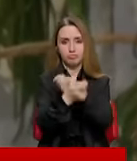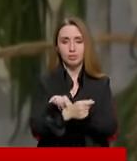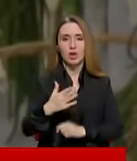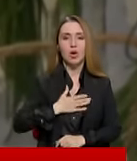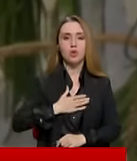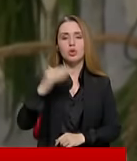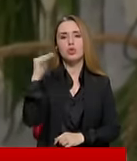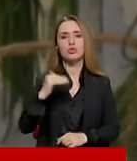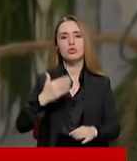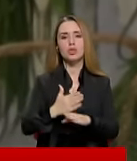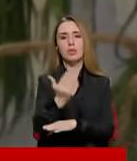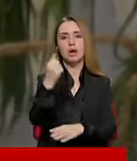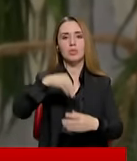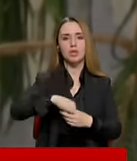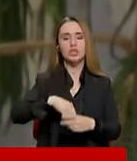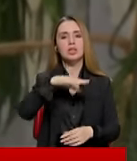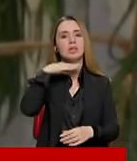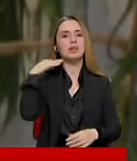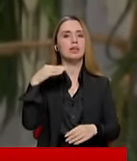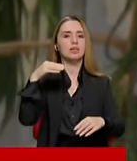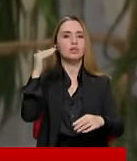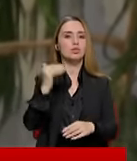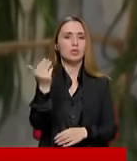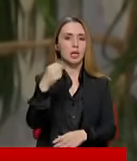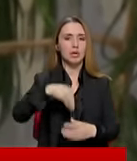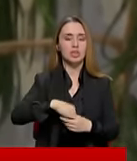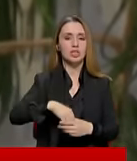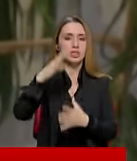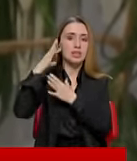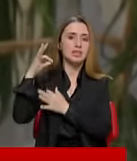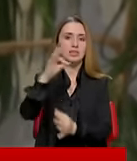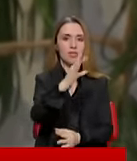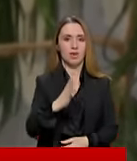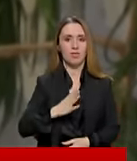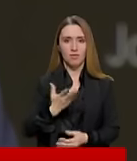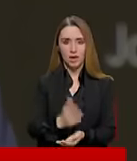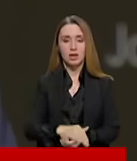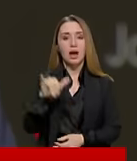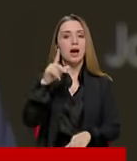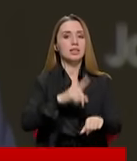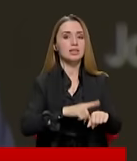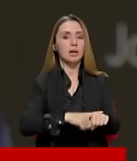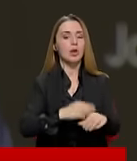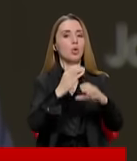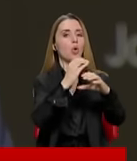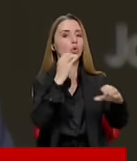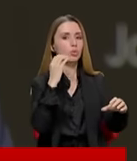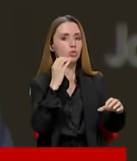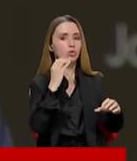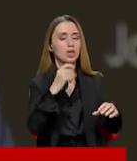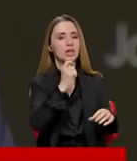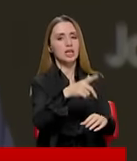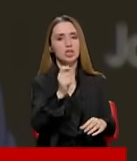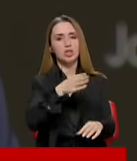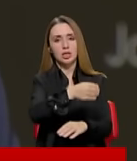uygun fiyattan ekmek alabilmek için Kasaptan ucuz et alabilmek için insanlar var Evet aynı zamanda otobüslerle de ilçe